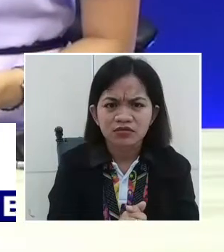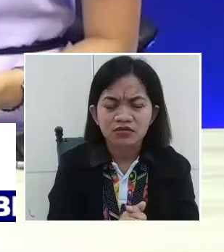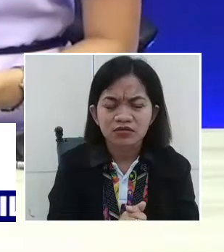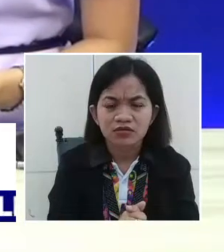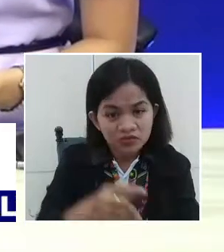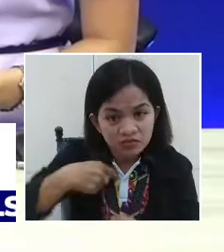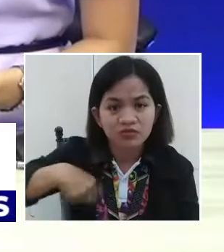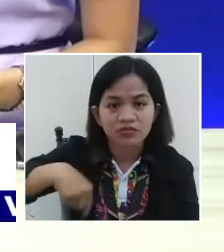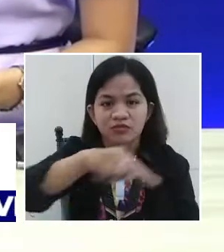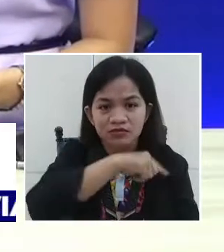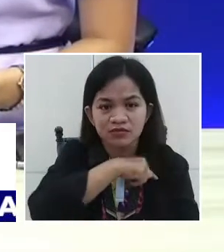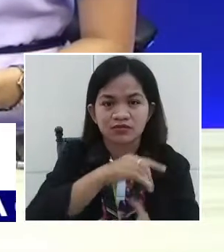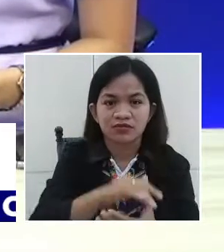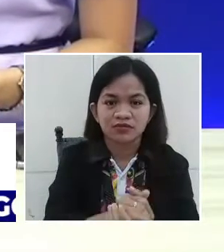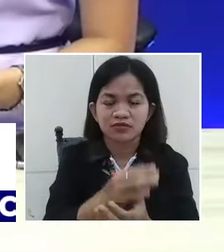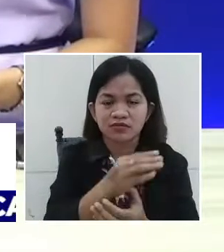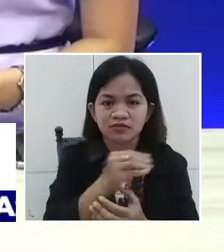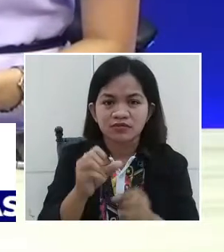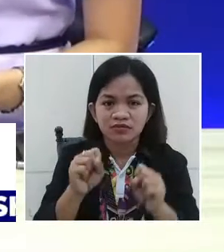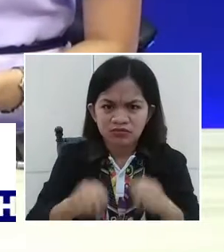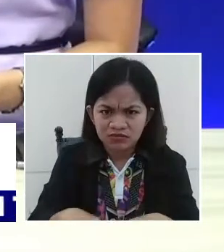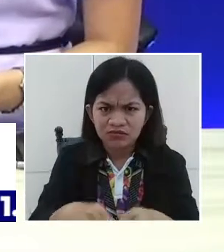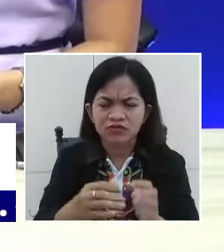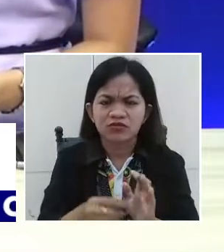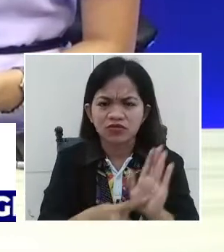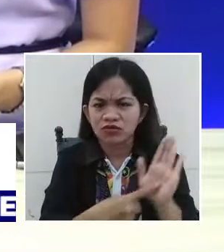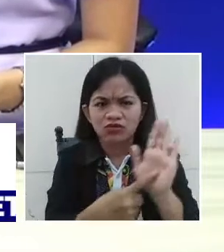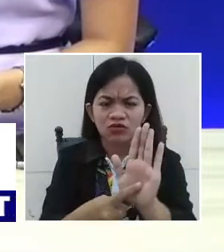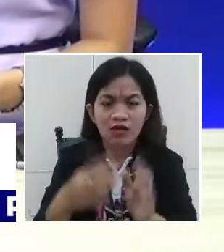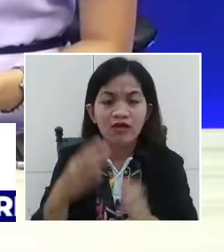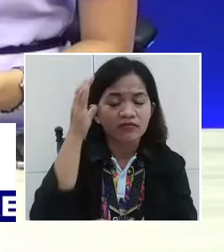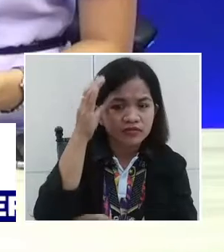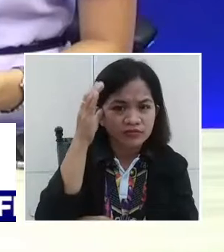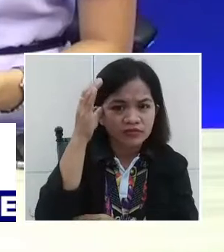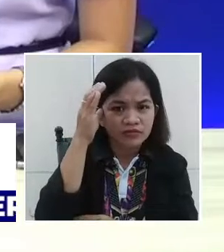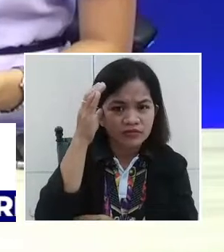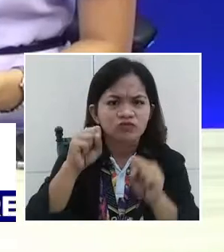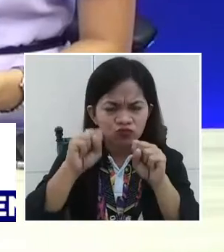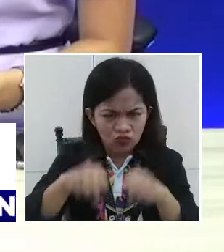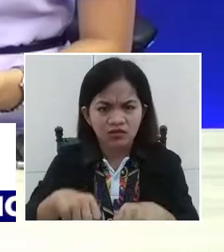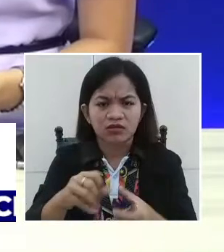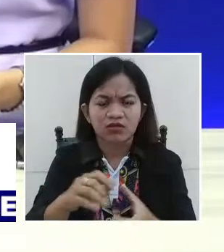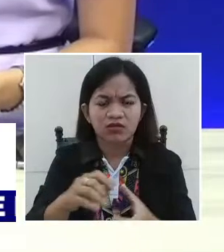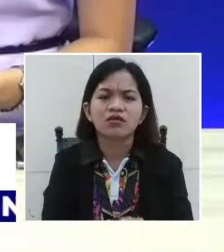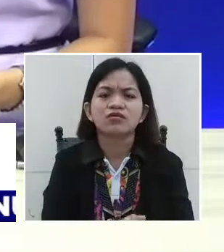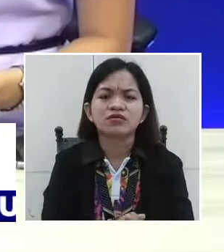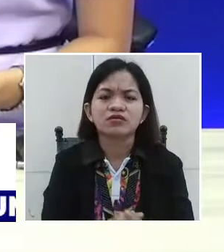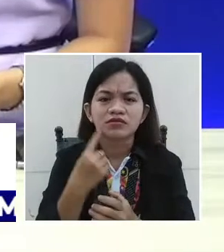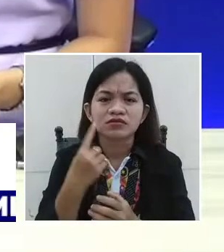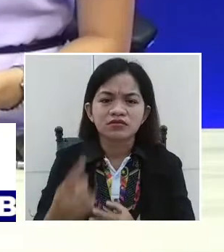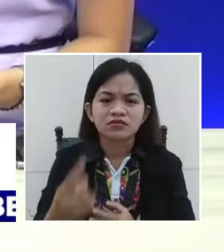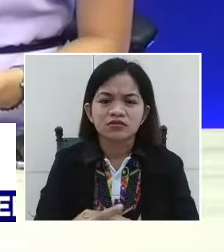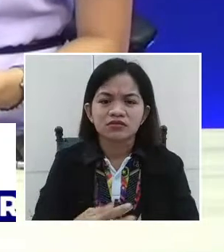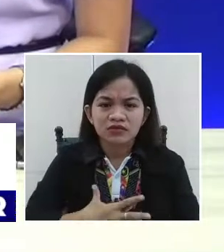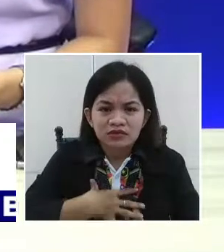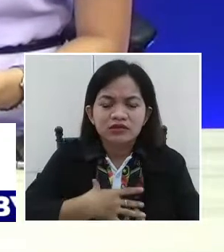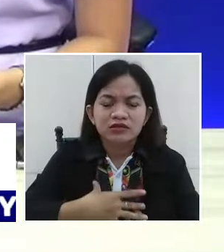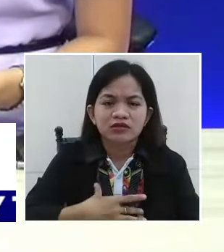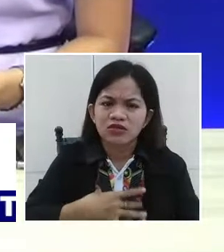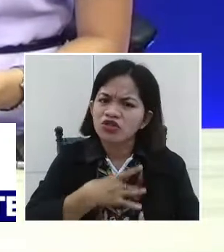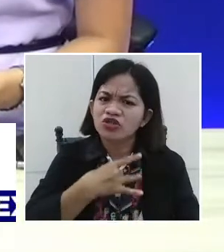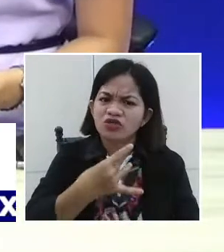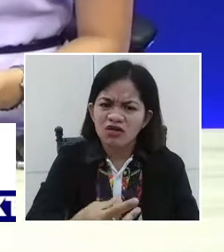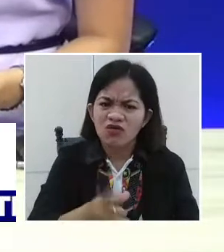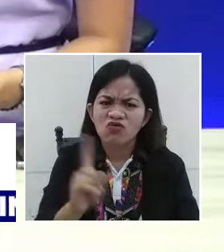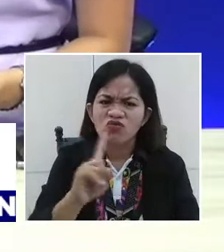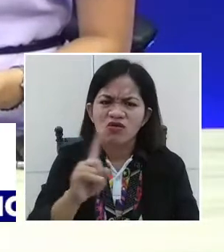ilatag ang kanilang concern, kung saan nila pwedeng ilabas ang kanilang hinaing o whatever na serbisyo na